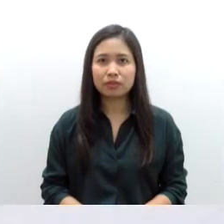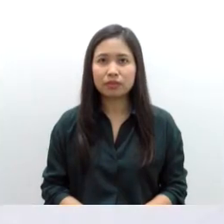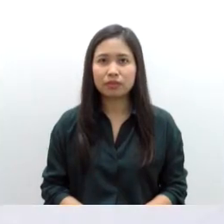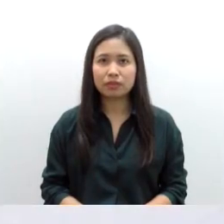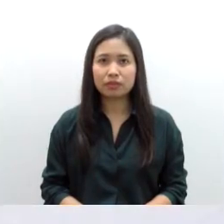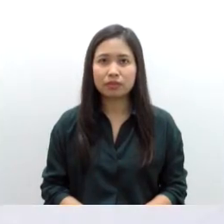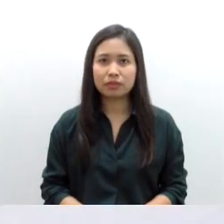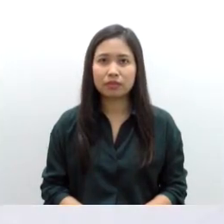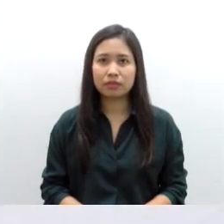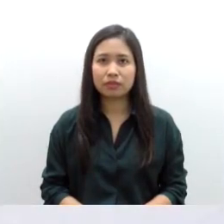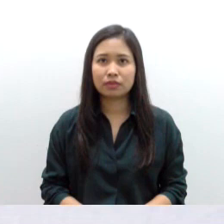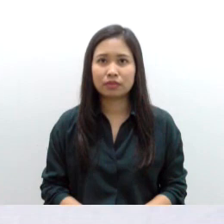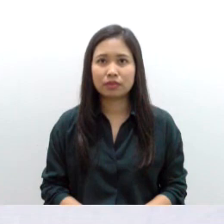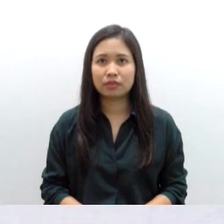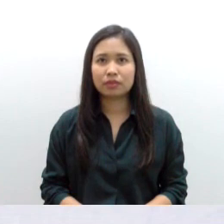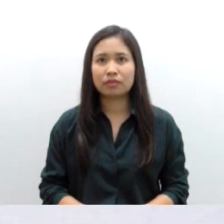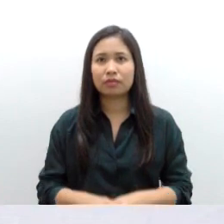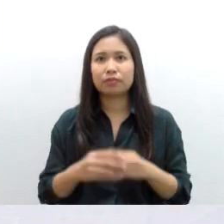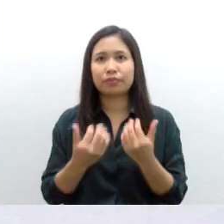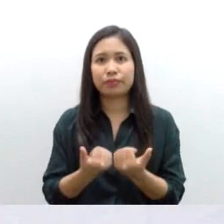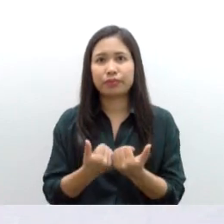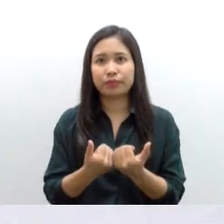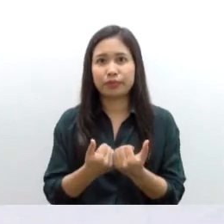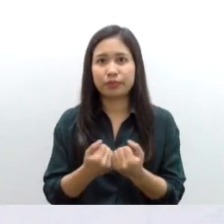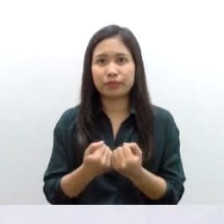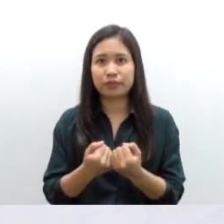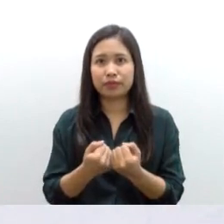คิกออฟในเรื่องของการที่เรา